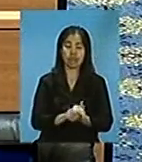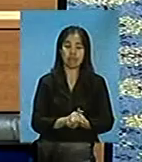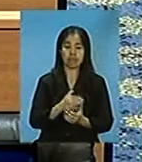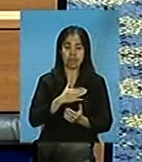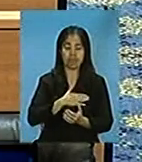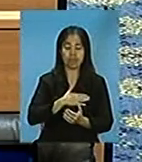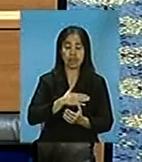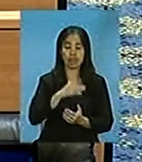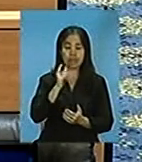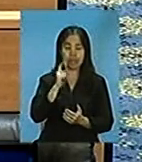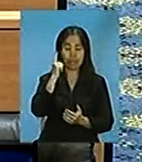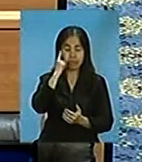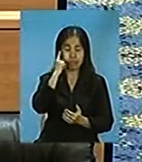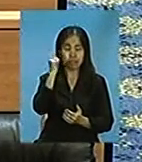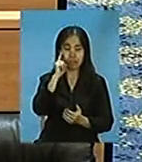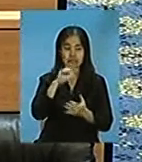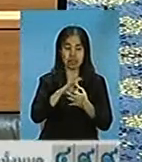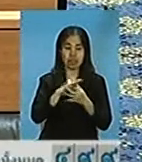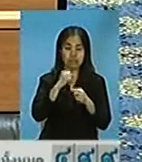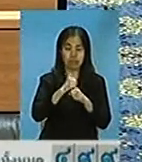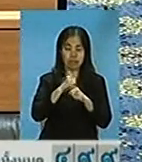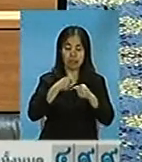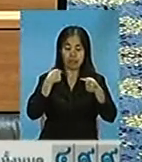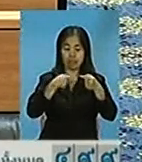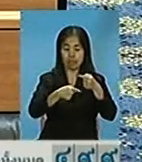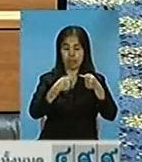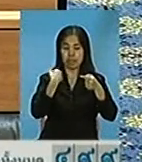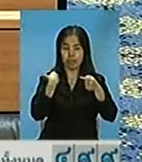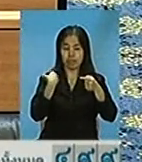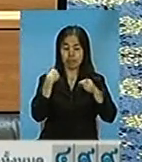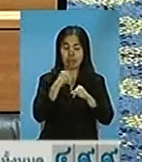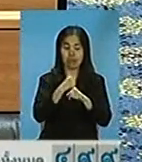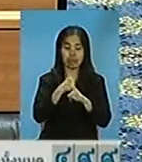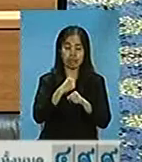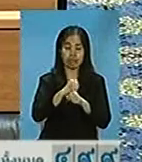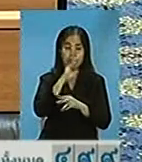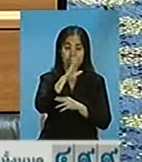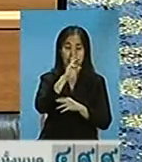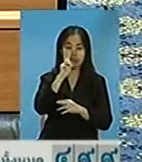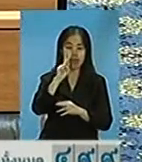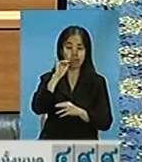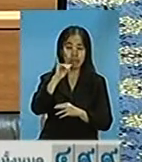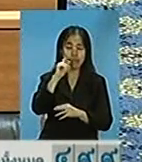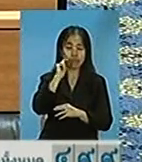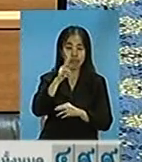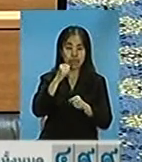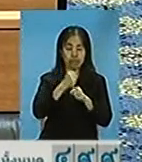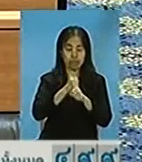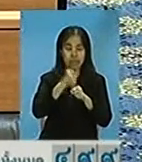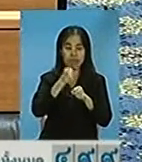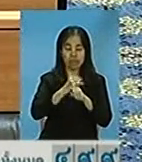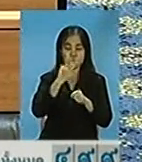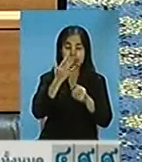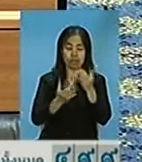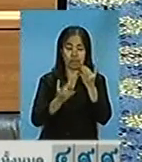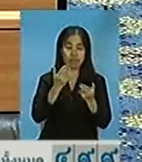าเป็นประเด็นที่ควรจะใส่และก็เป็นงานที่กยท.ควรจะทำหรือไม่